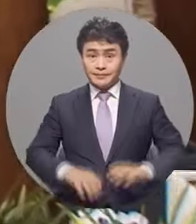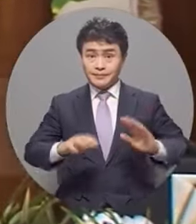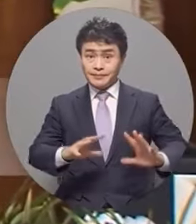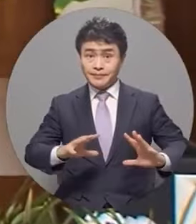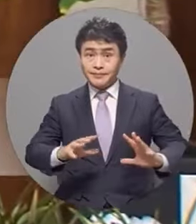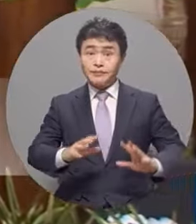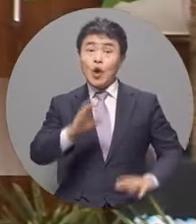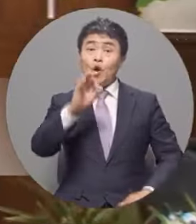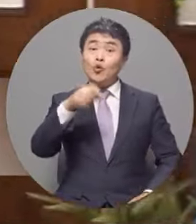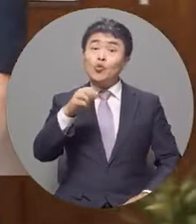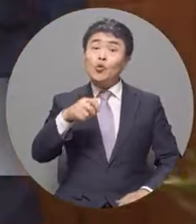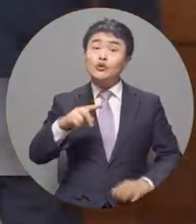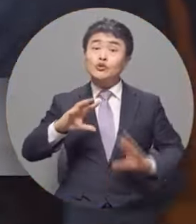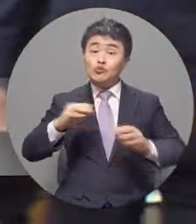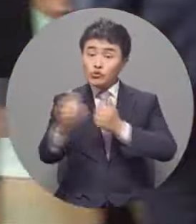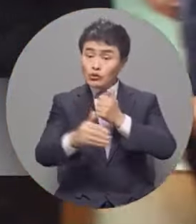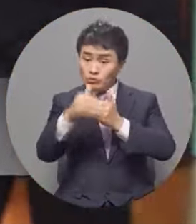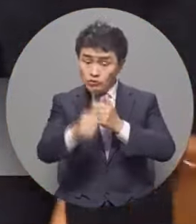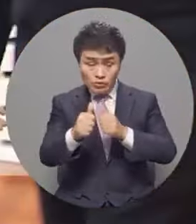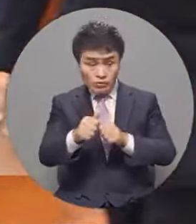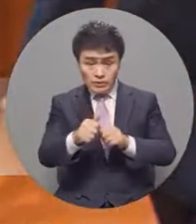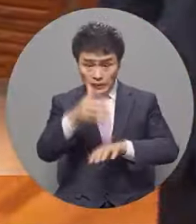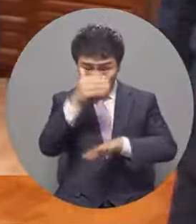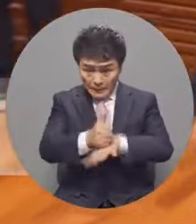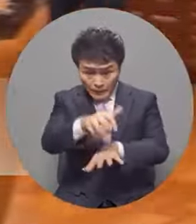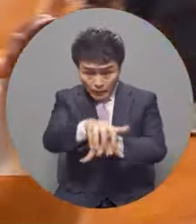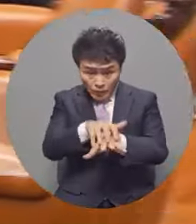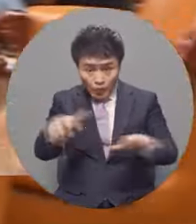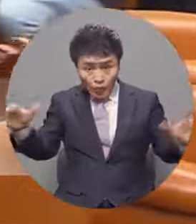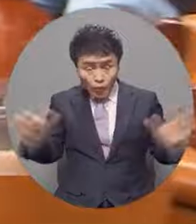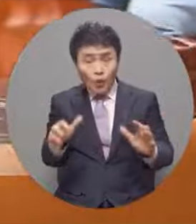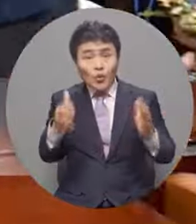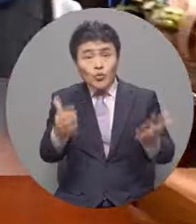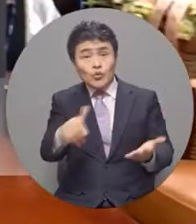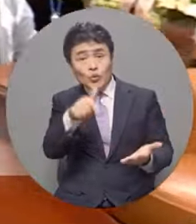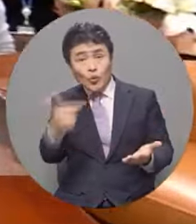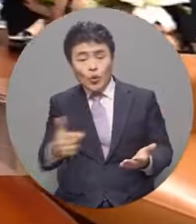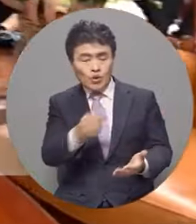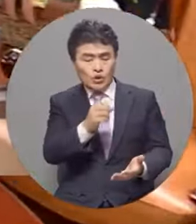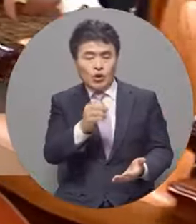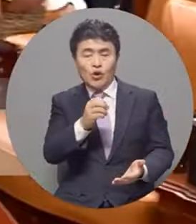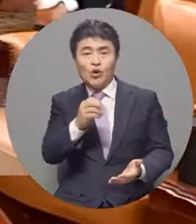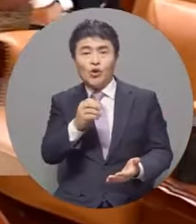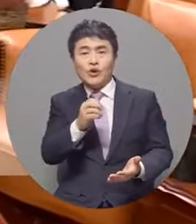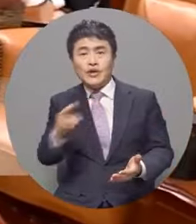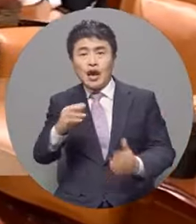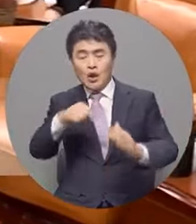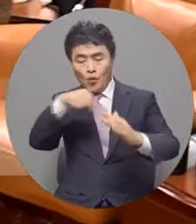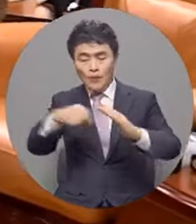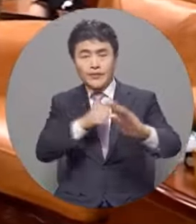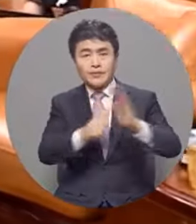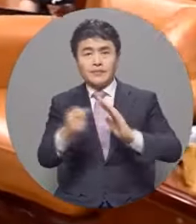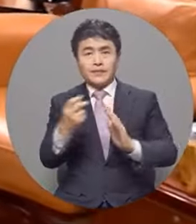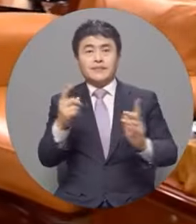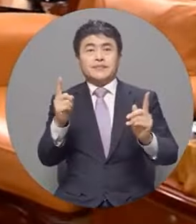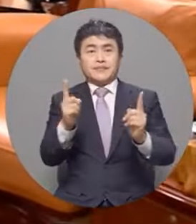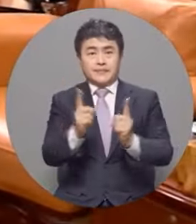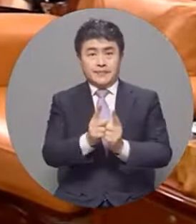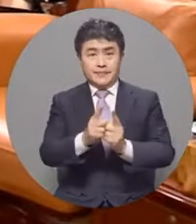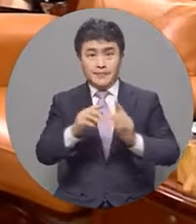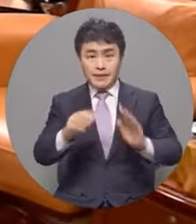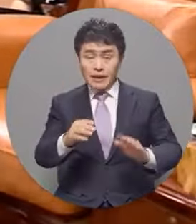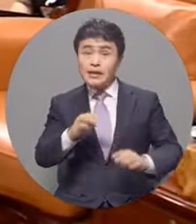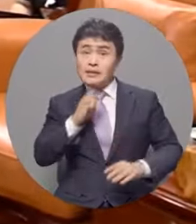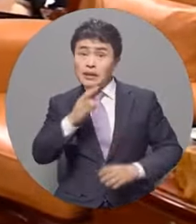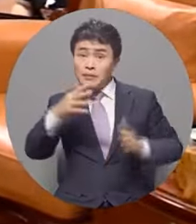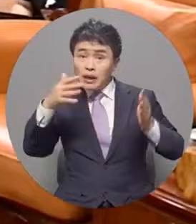우원식 국회의장이 원구성 협상의 마감 시한으로 제시한 휴일 오후 여야 원내대표가 다시 만났습니다. 30분도